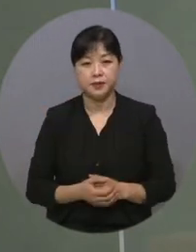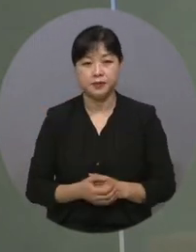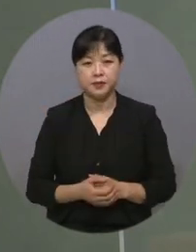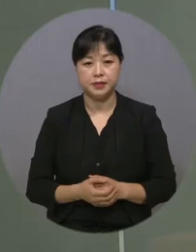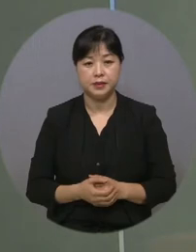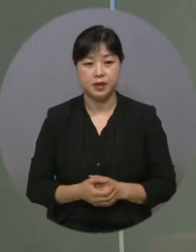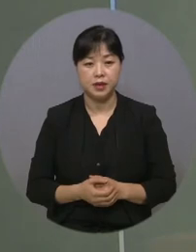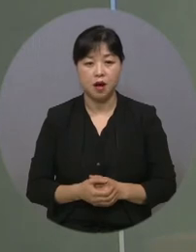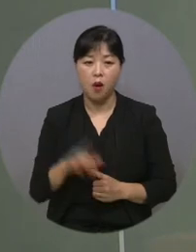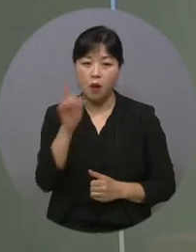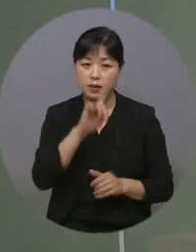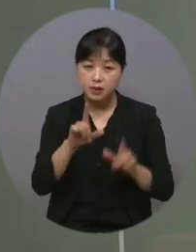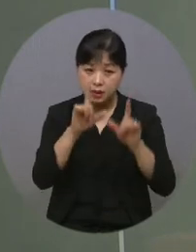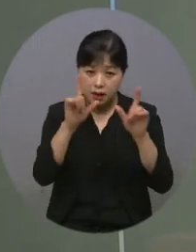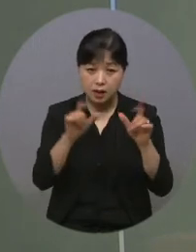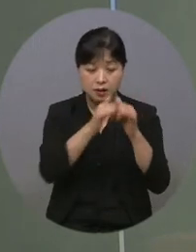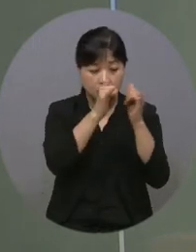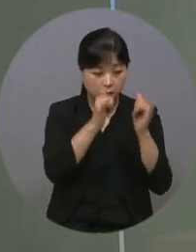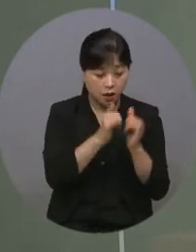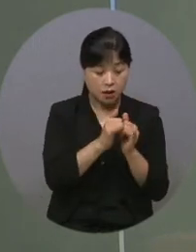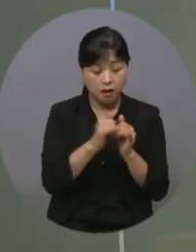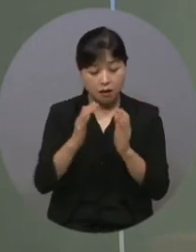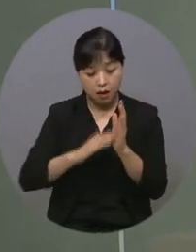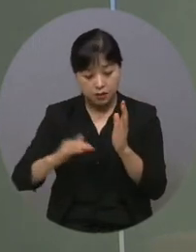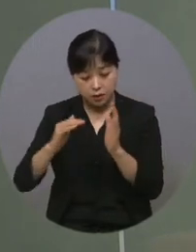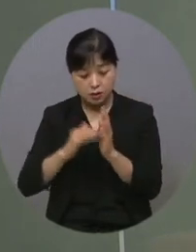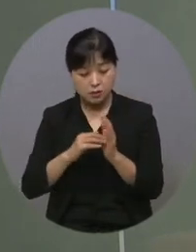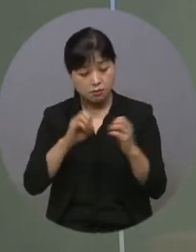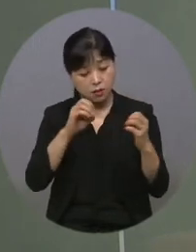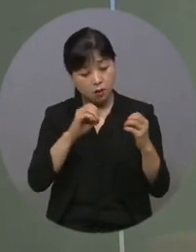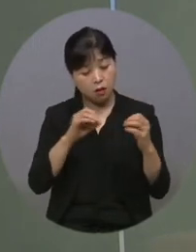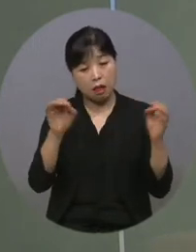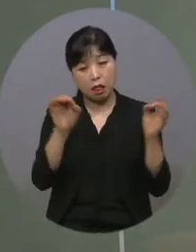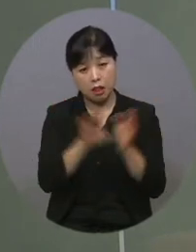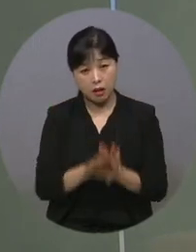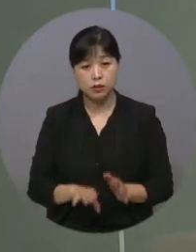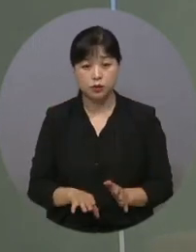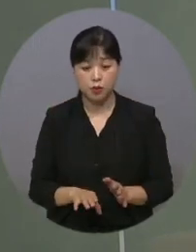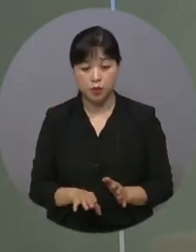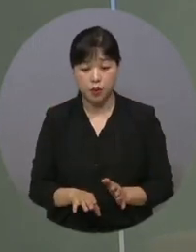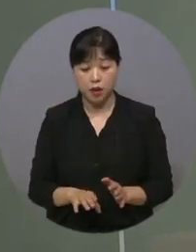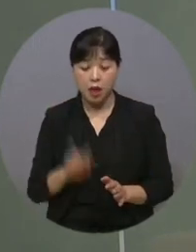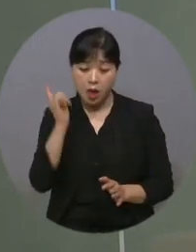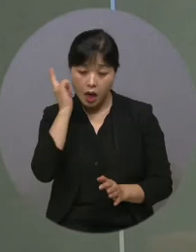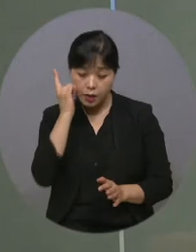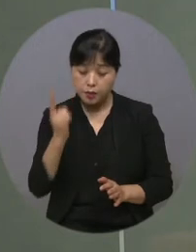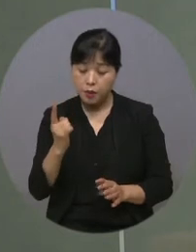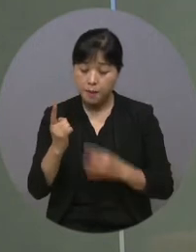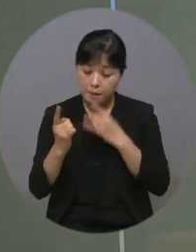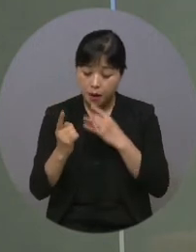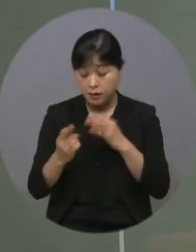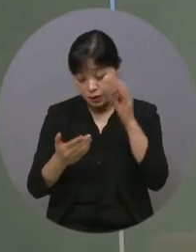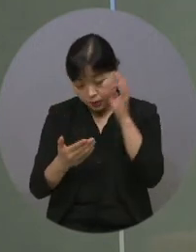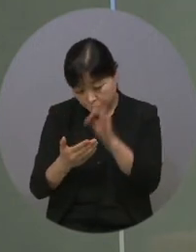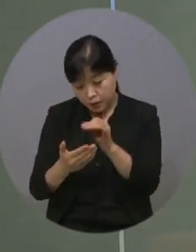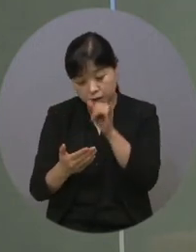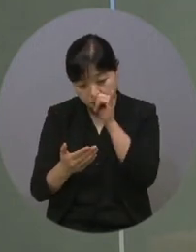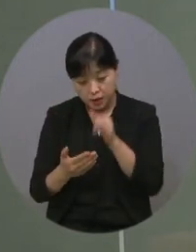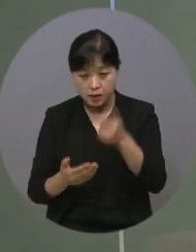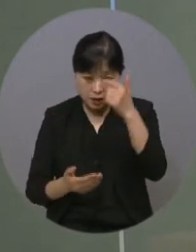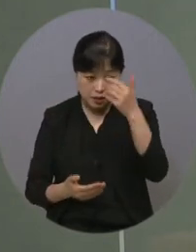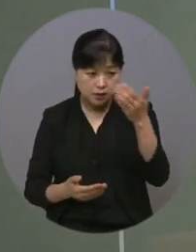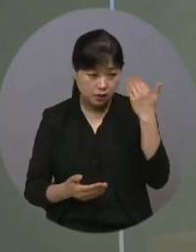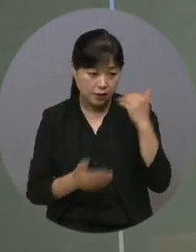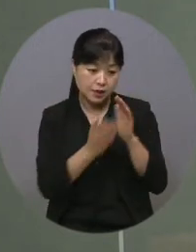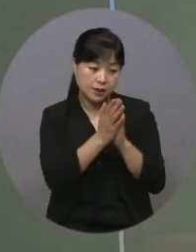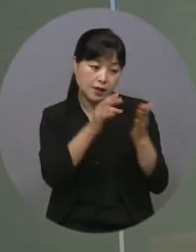가정이 대화가 없어지고 이 전자제품에만 몰두하는 예. 그 옛날에 책을 열심히